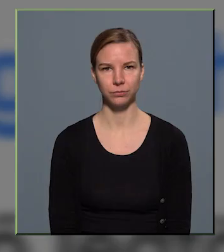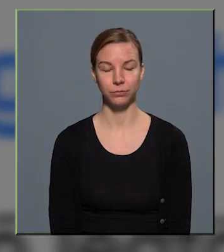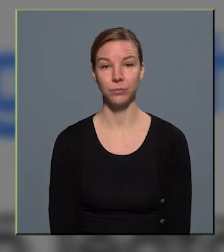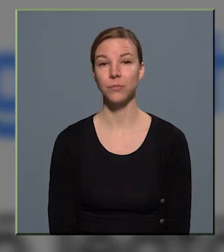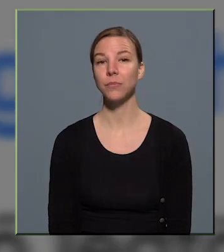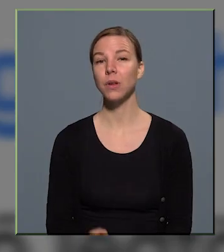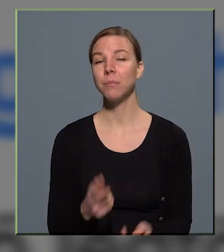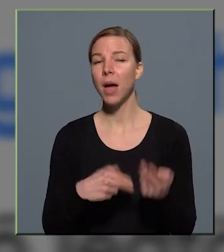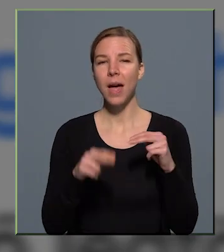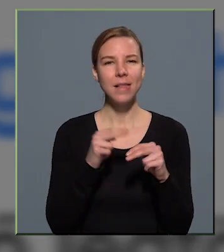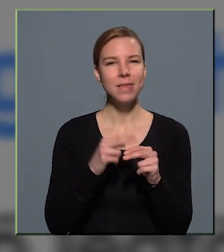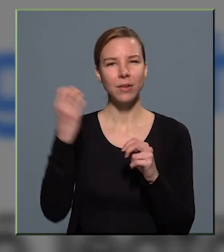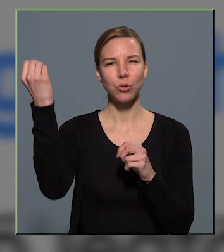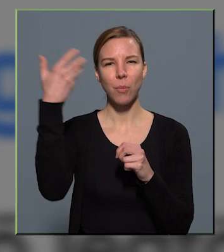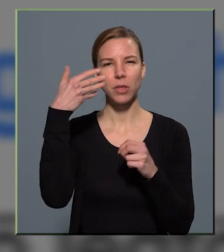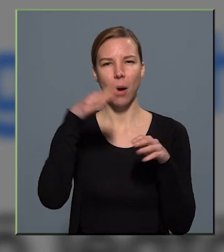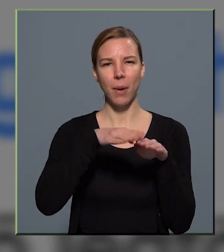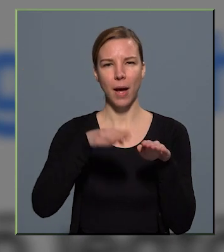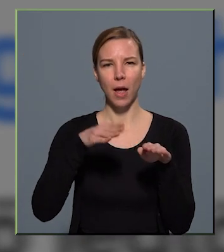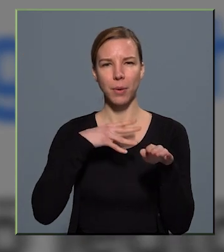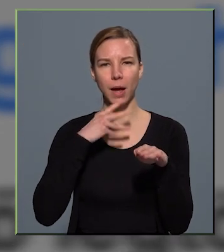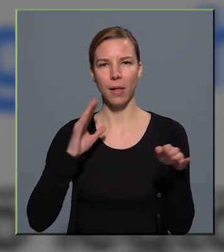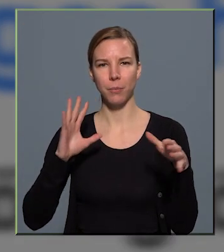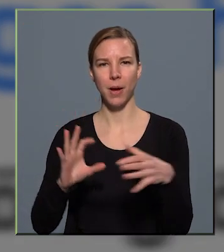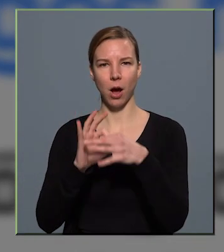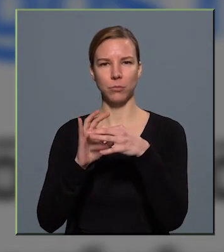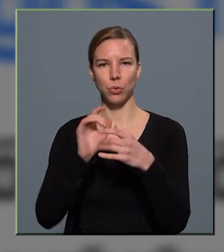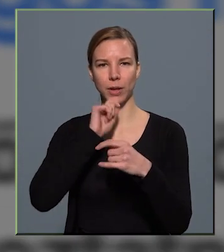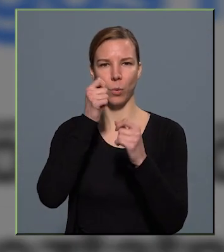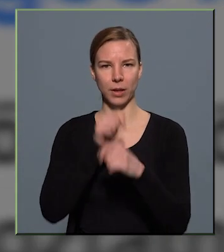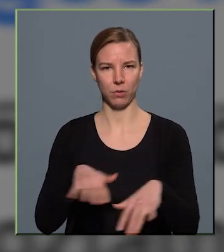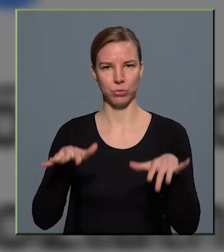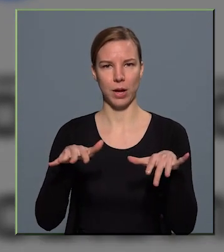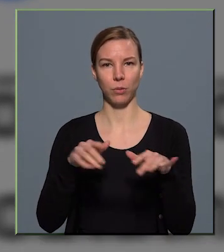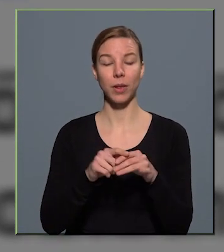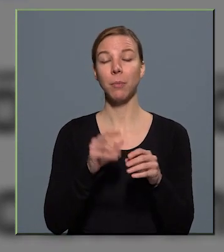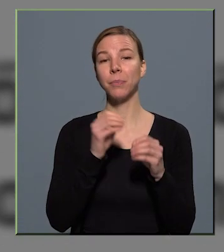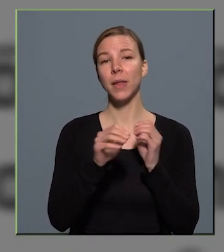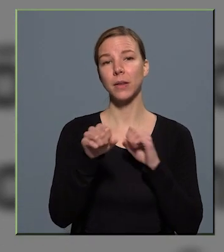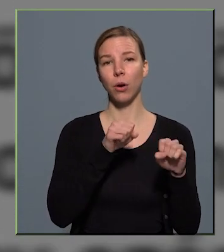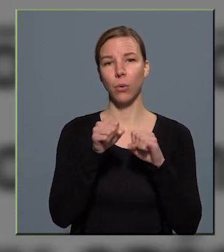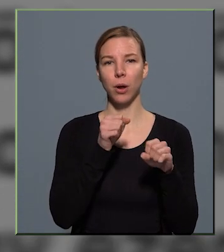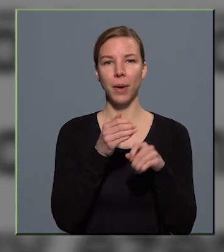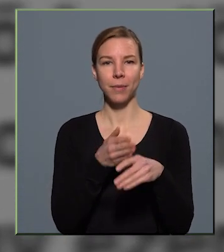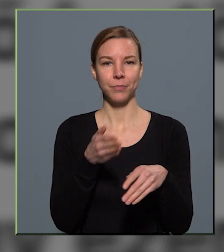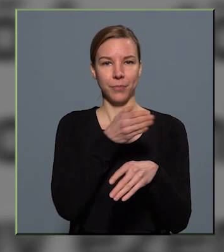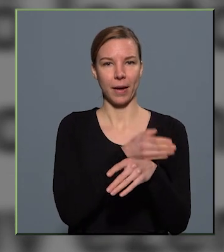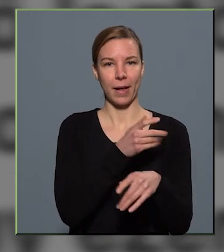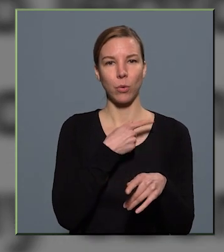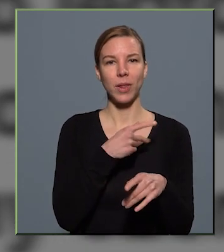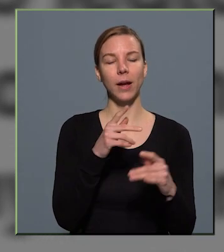A lehető legtöbb napelemet kell csatlakoztatni az országos hálózathoz, a kormány ezért megelőlegezi az ehhez